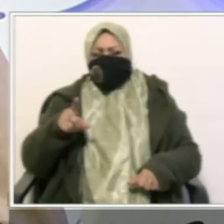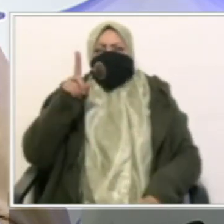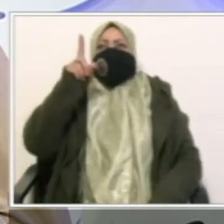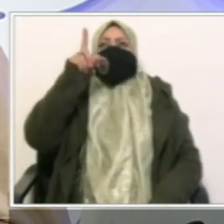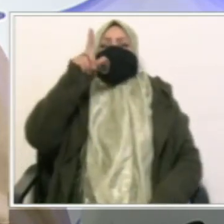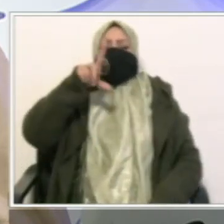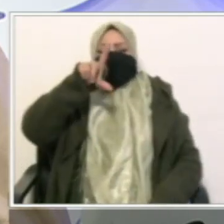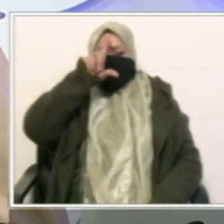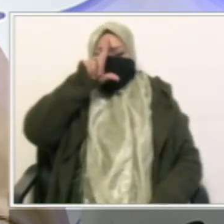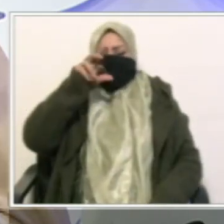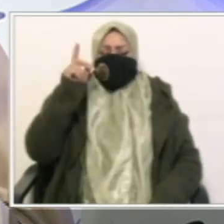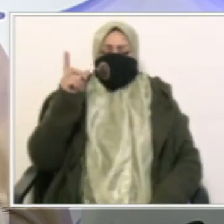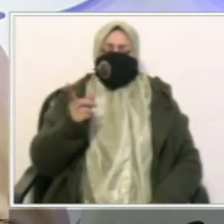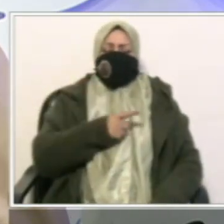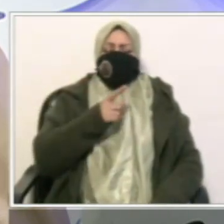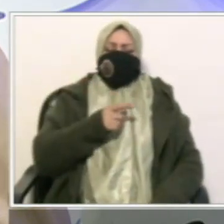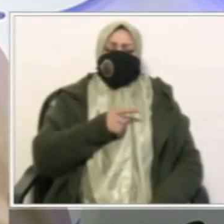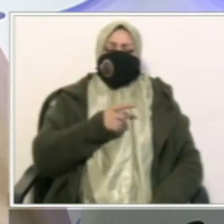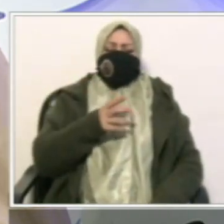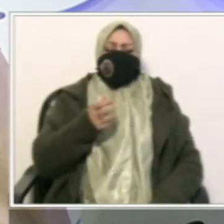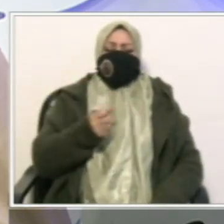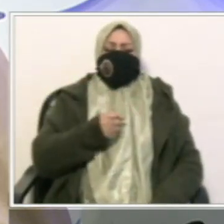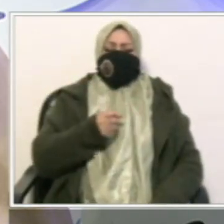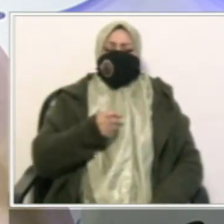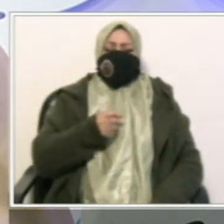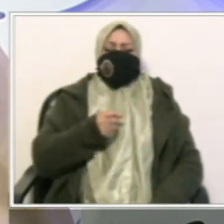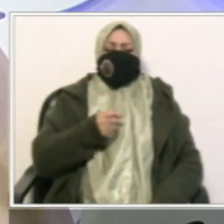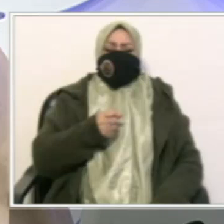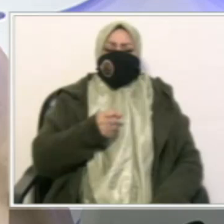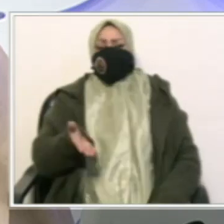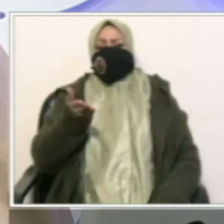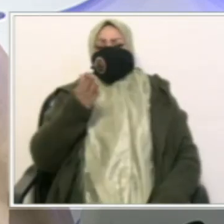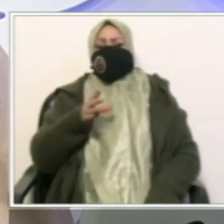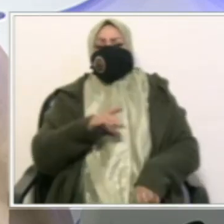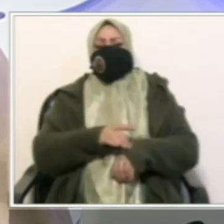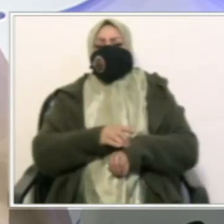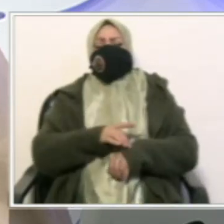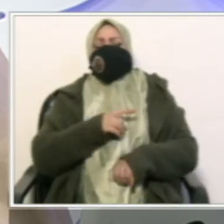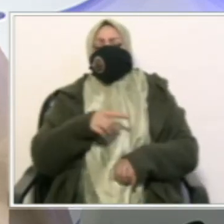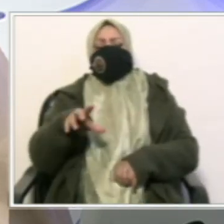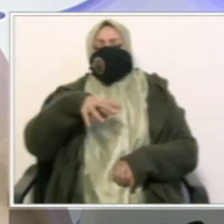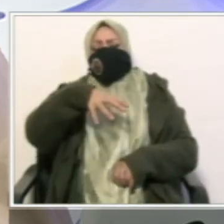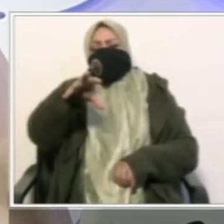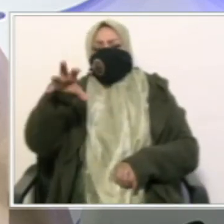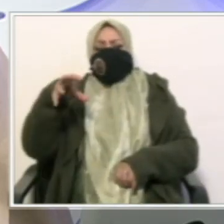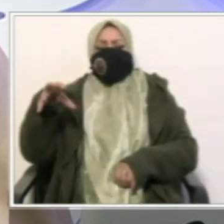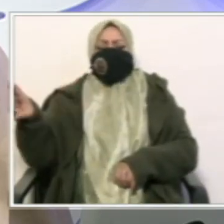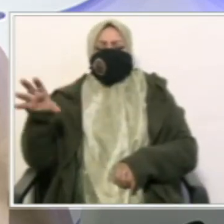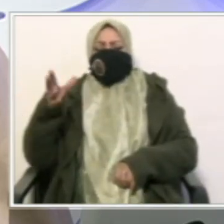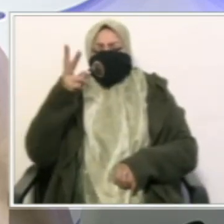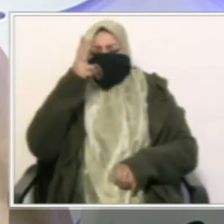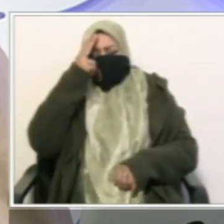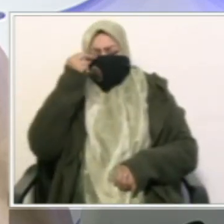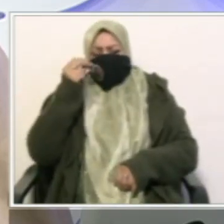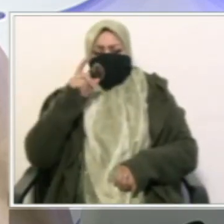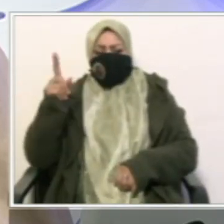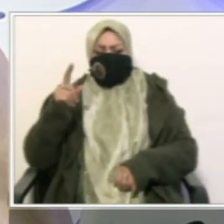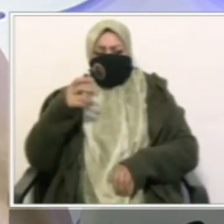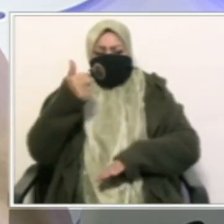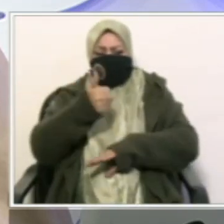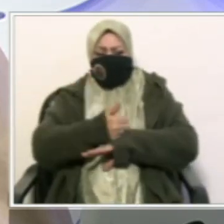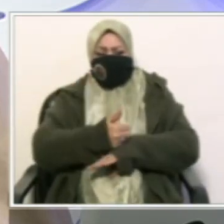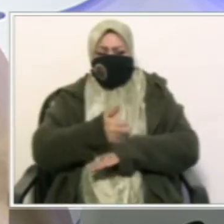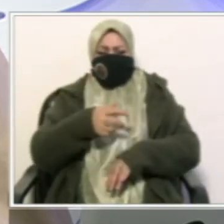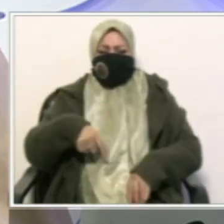يكون من بشرتنا ولا من ألواننا ويقود هذه الأمة، وما ذلك على الله بعزيز. يبعث الله عز وجل من